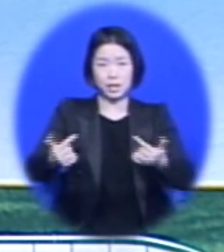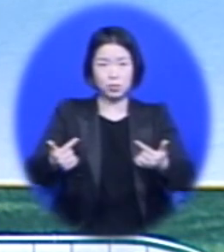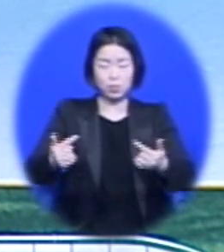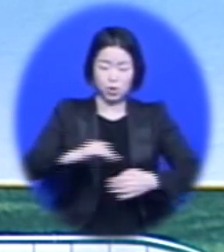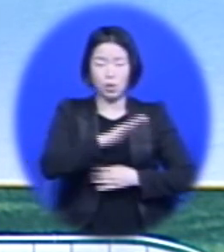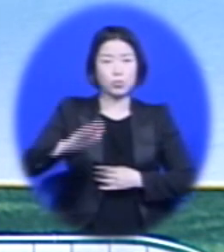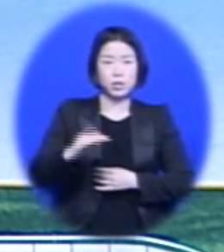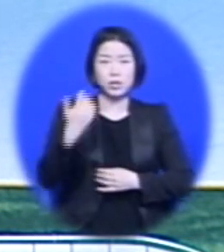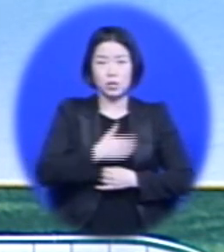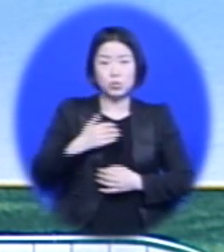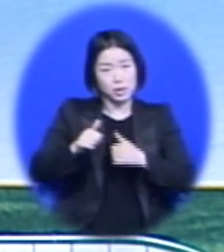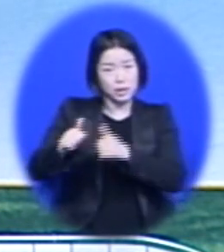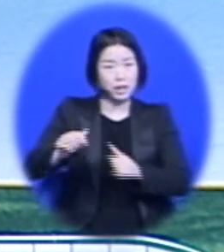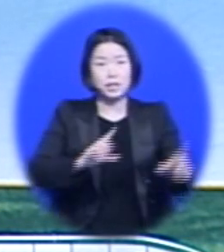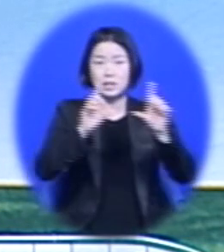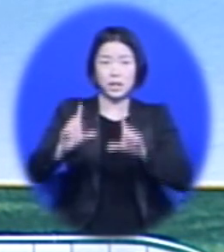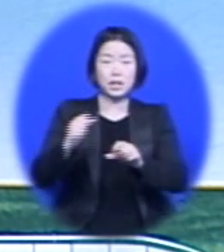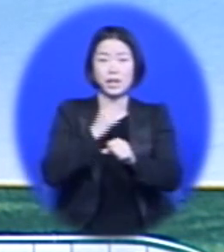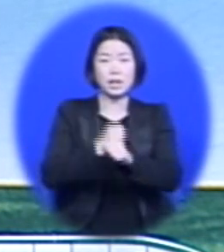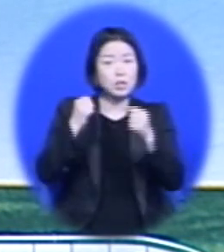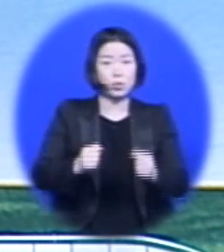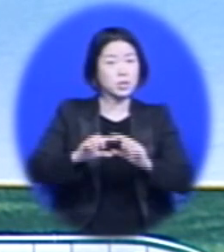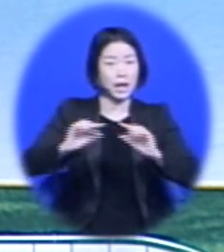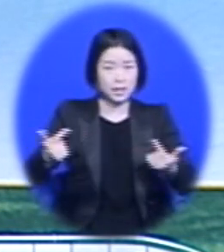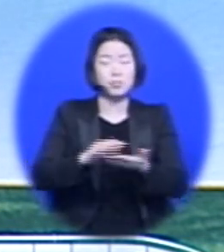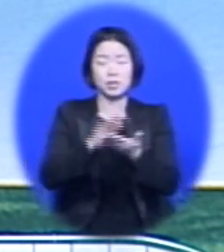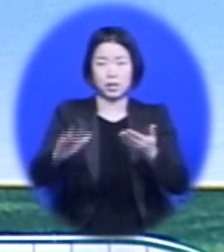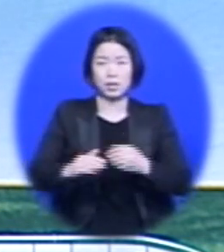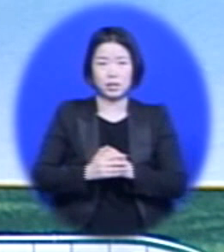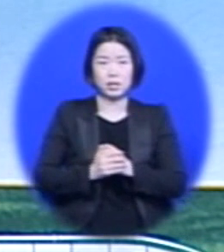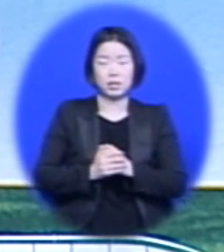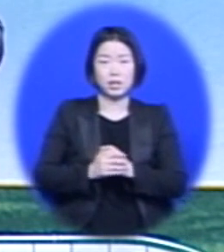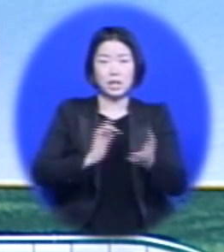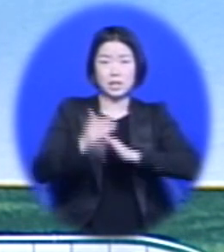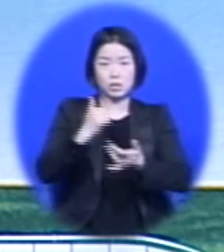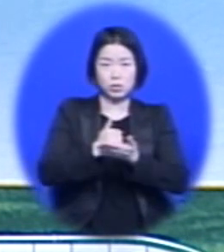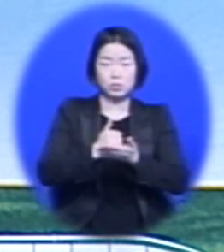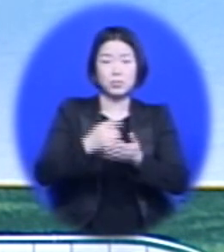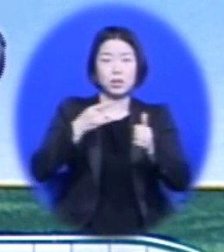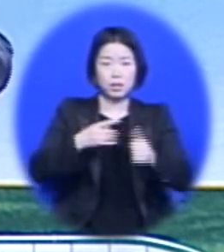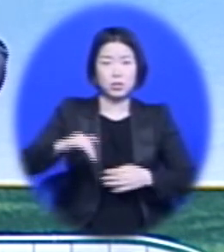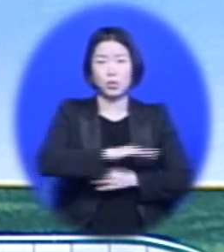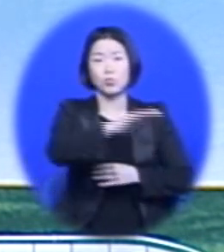우리는 육신을 따라 살아야 할 존재가 아닙니다. 예수님께서 우리를